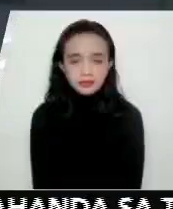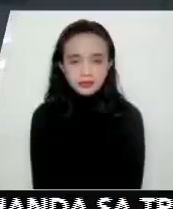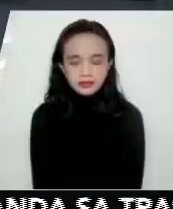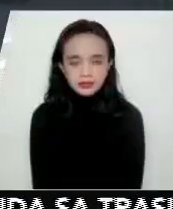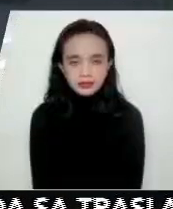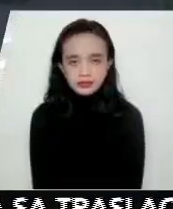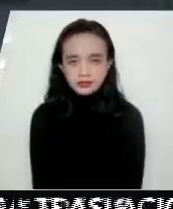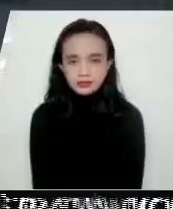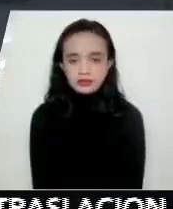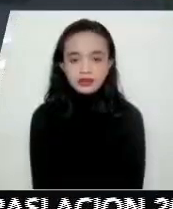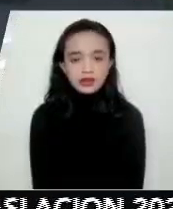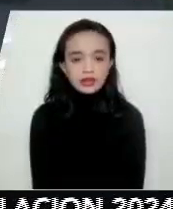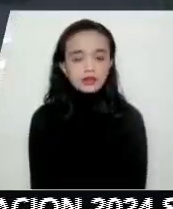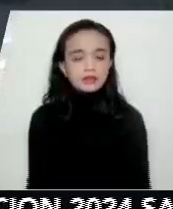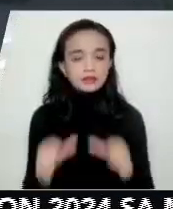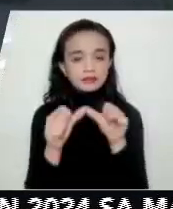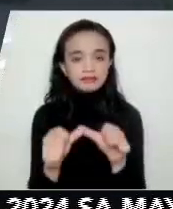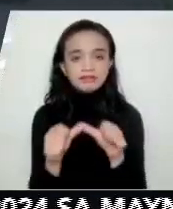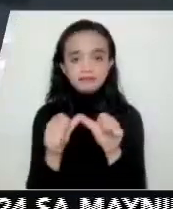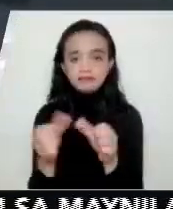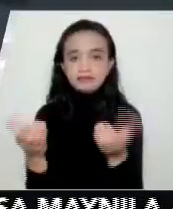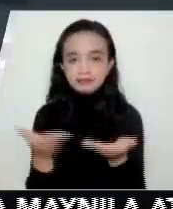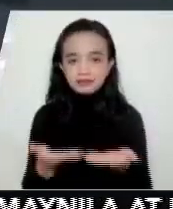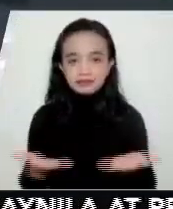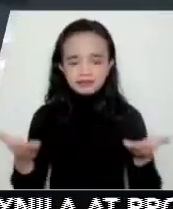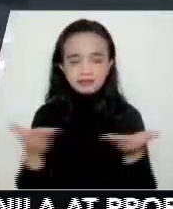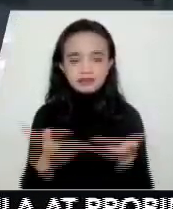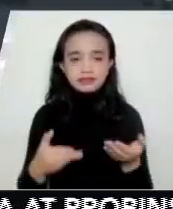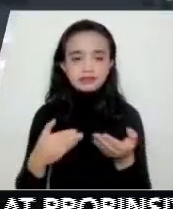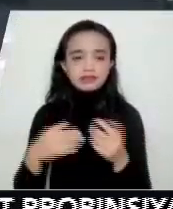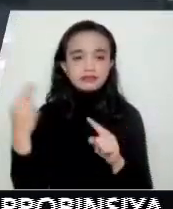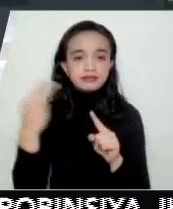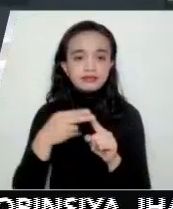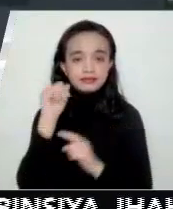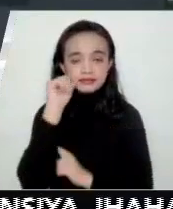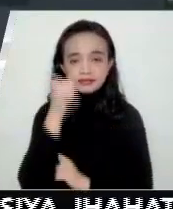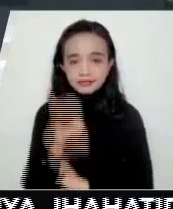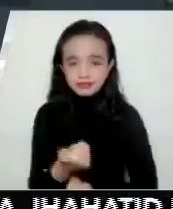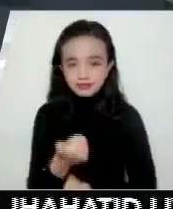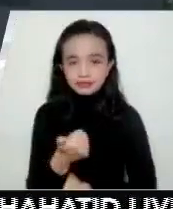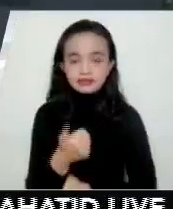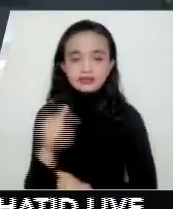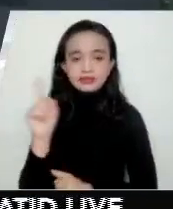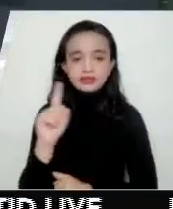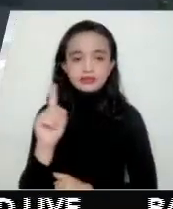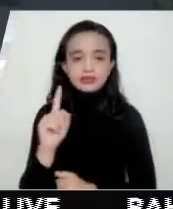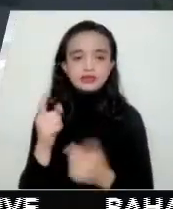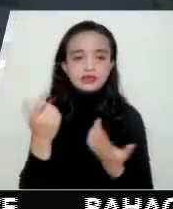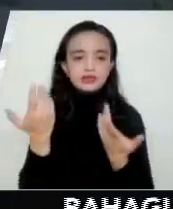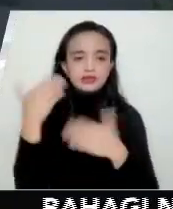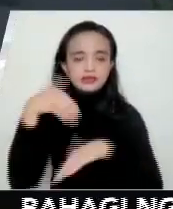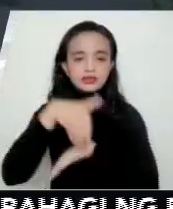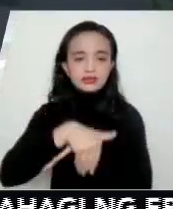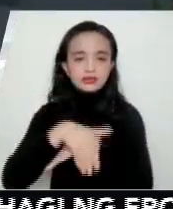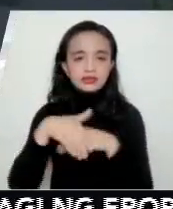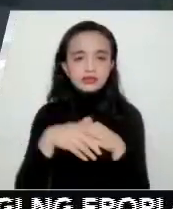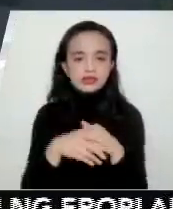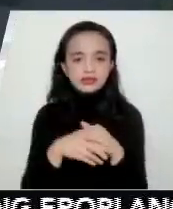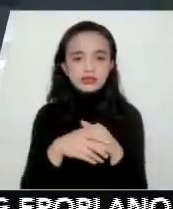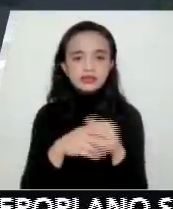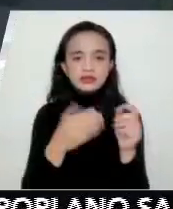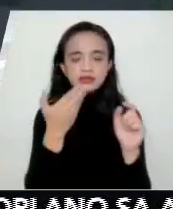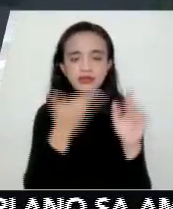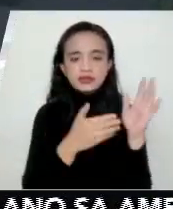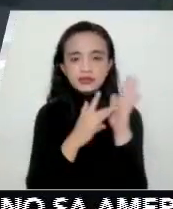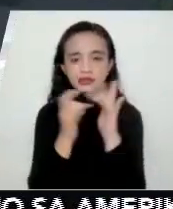Magpapatuloy ang pahalik dito sa grandstand hanggang bukas, bisperas yan ng traslasyon ng imahe ng poong Nazareno mula dito